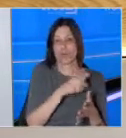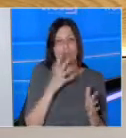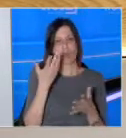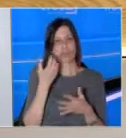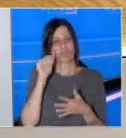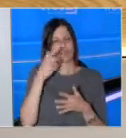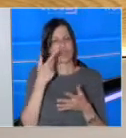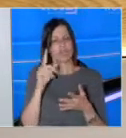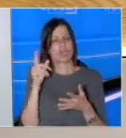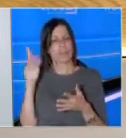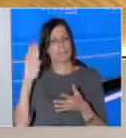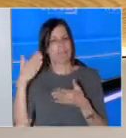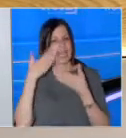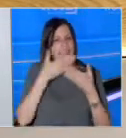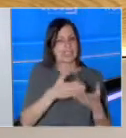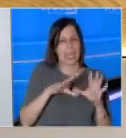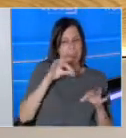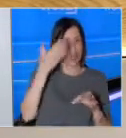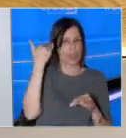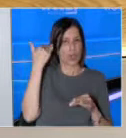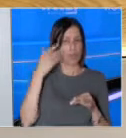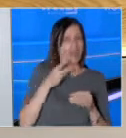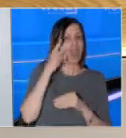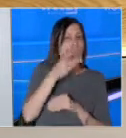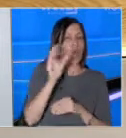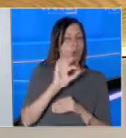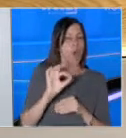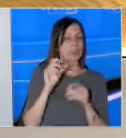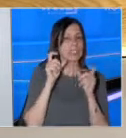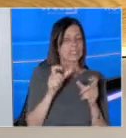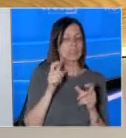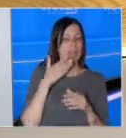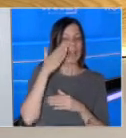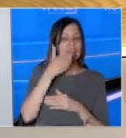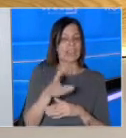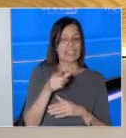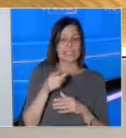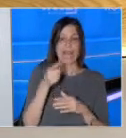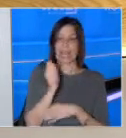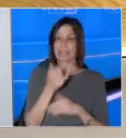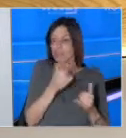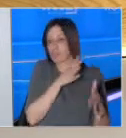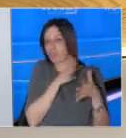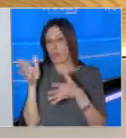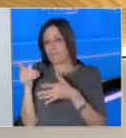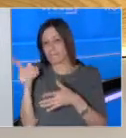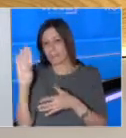טובה, שנתניהו סייע לו בבחירות הקודמות לעבור את אחוז החסימה, להיכנס לכנסת, והנה הוא תוקף